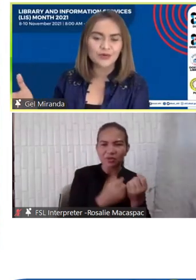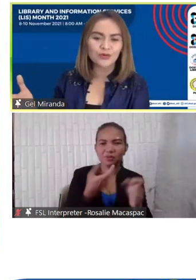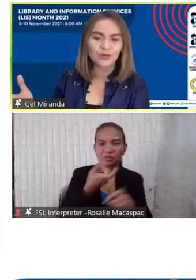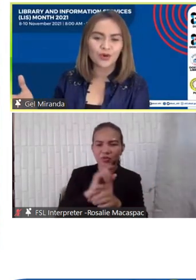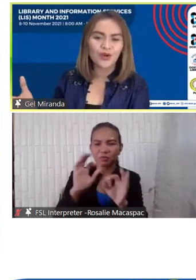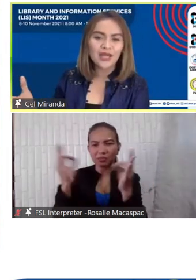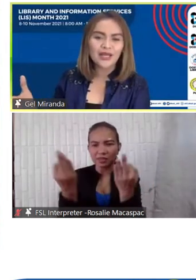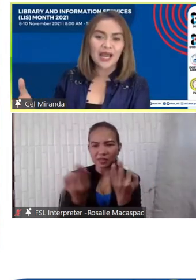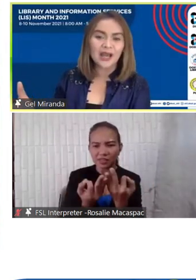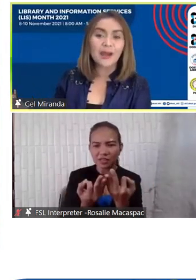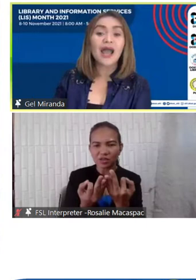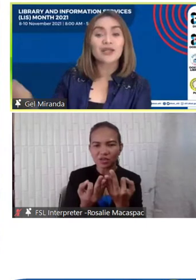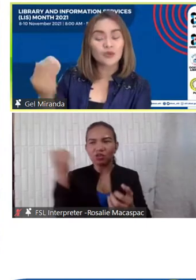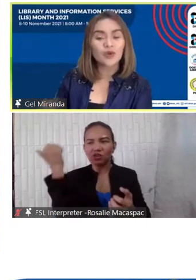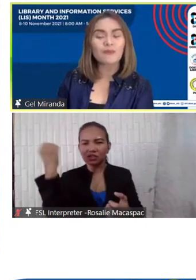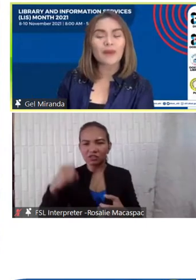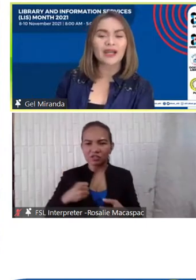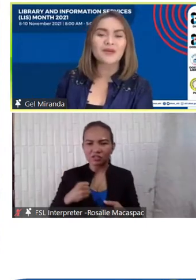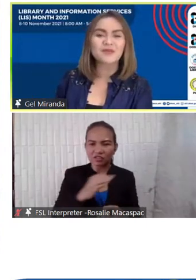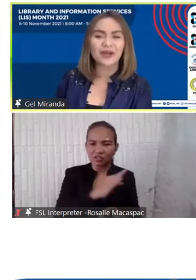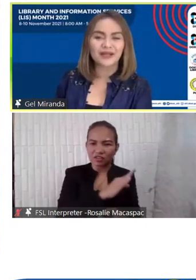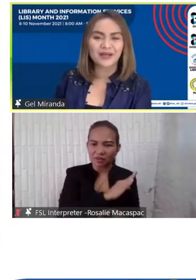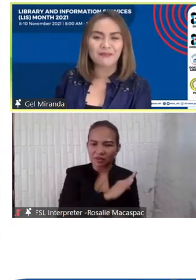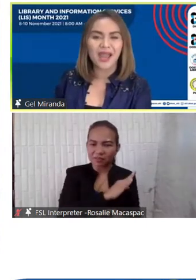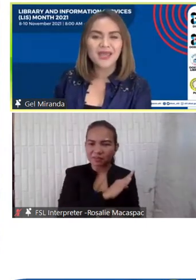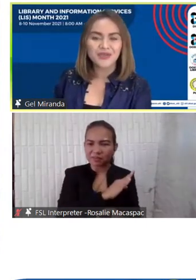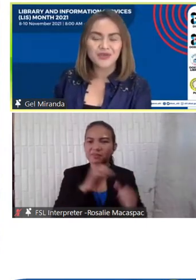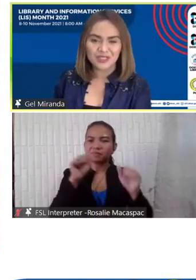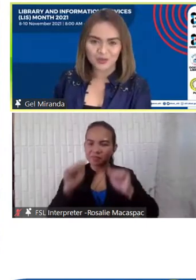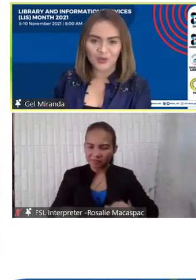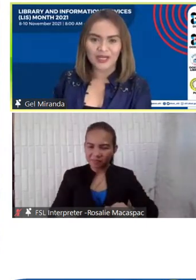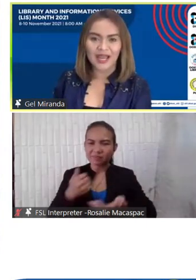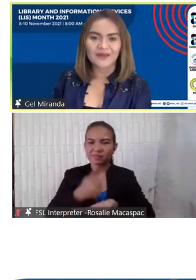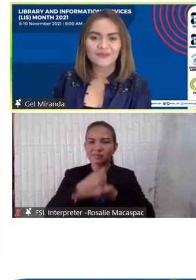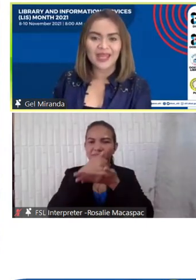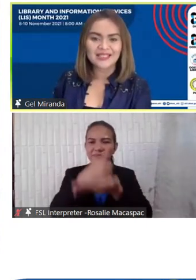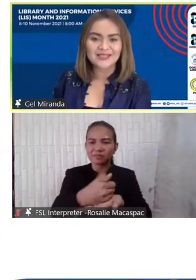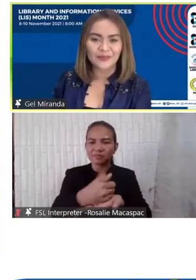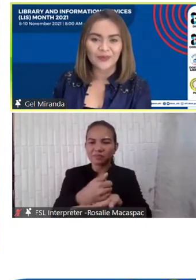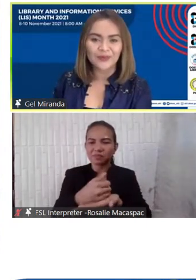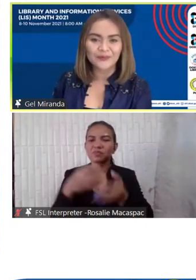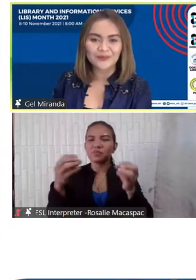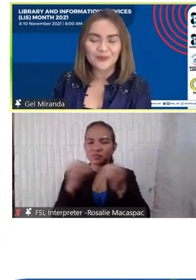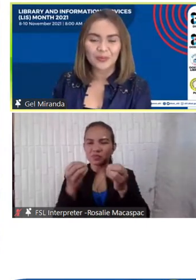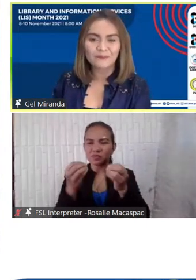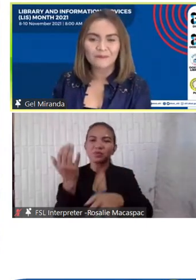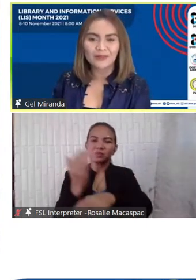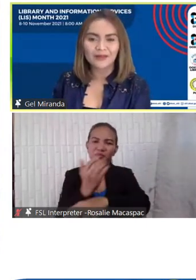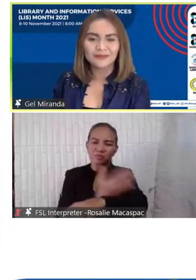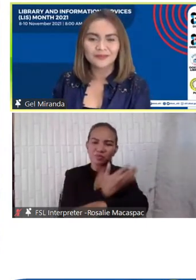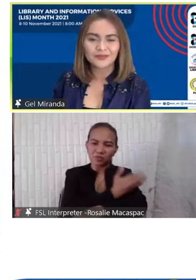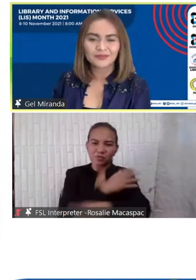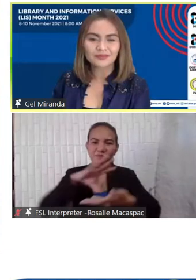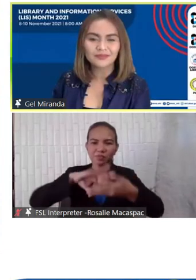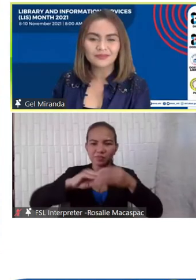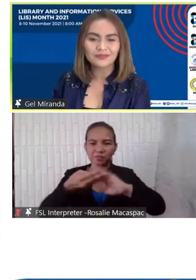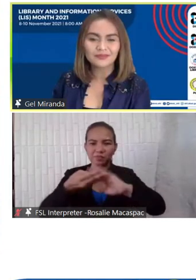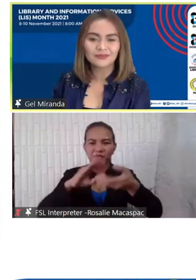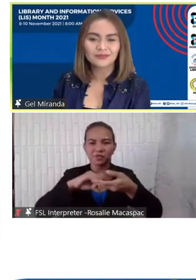staff siguro na makakatulong para mas mapaganda pa yung istorya. Next po.